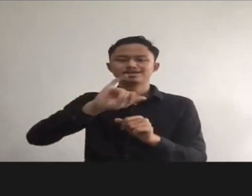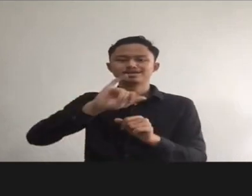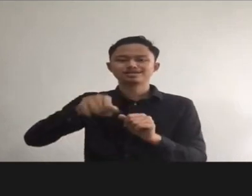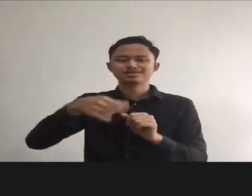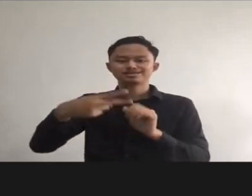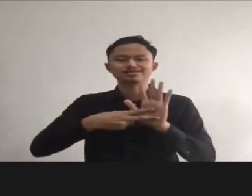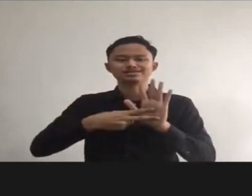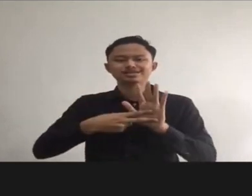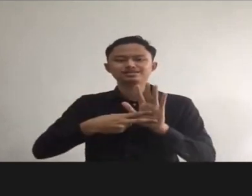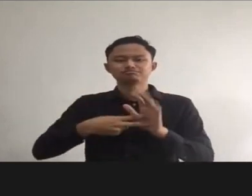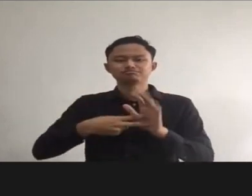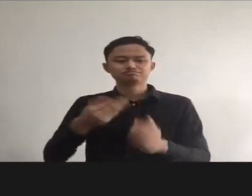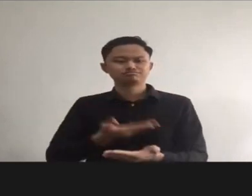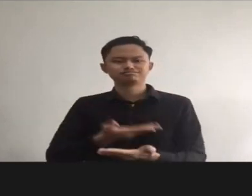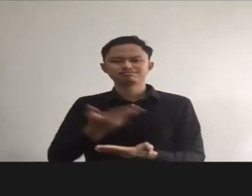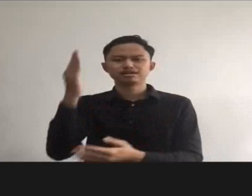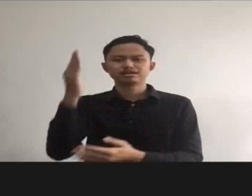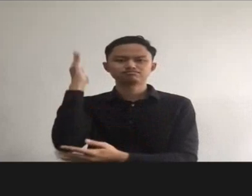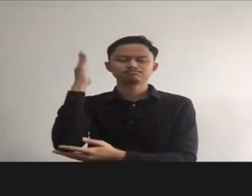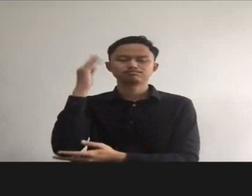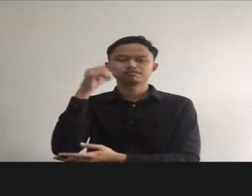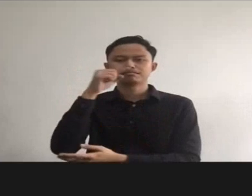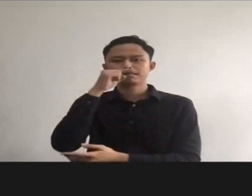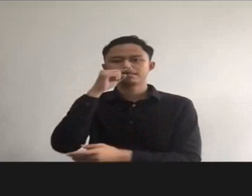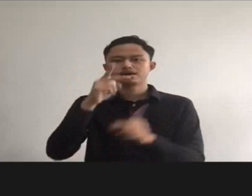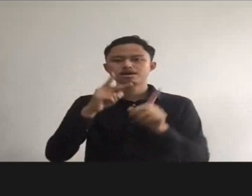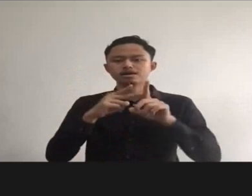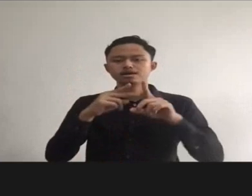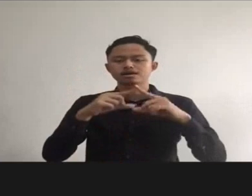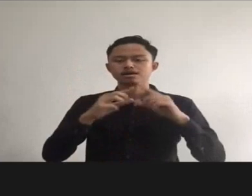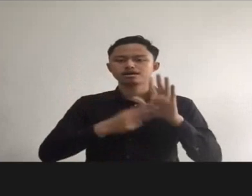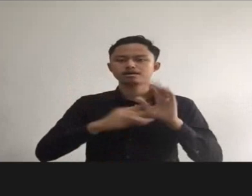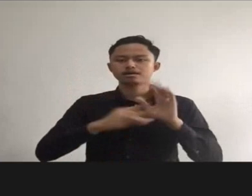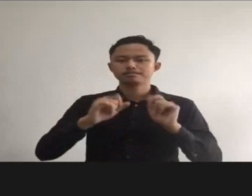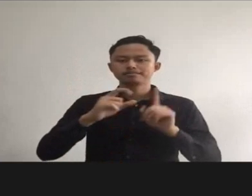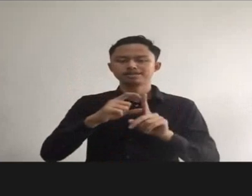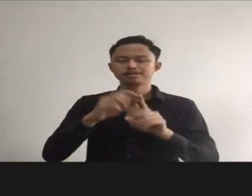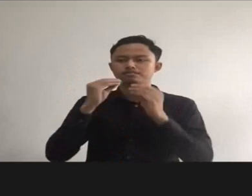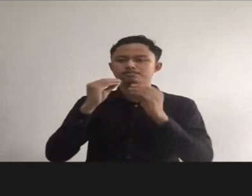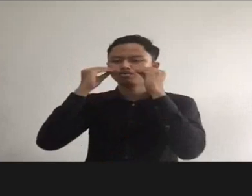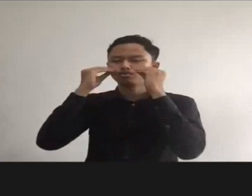menyampaikan Pak Hamid Muhammad apa